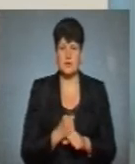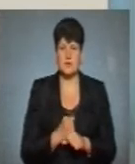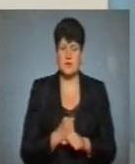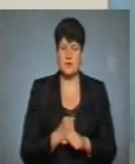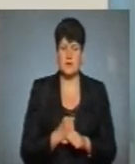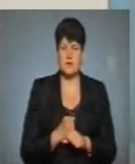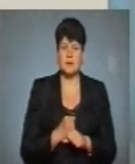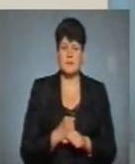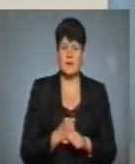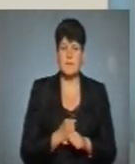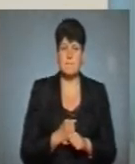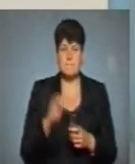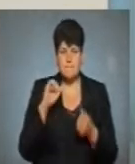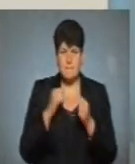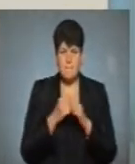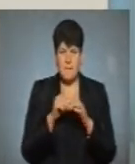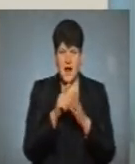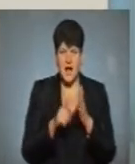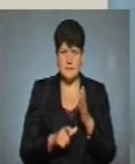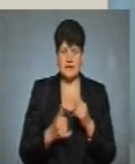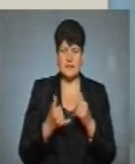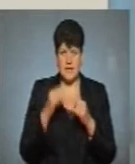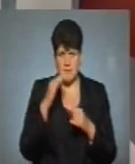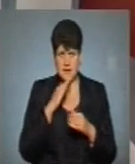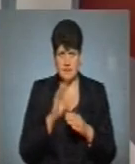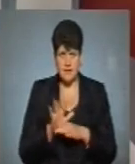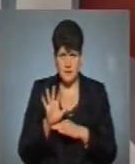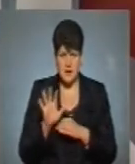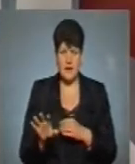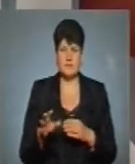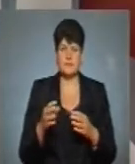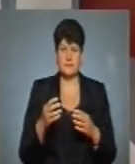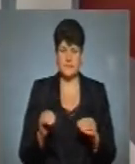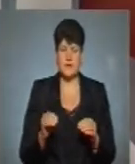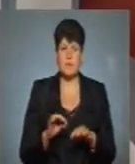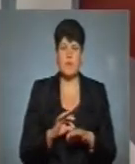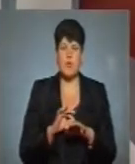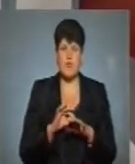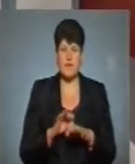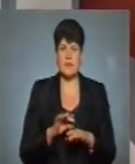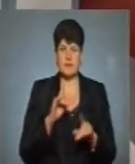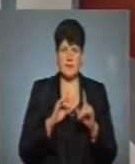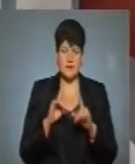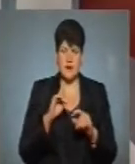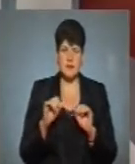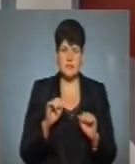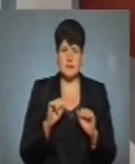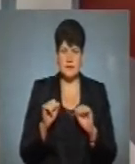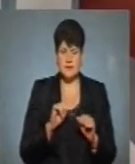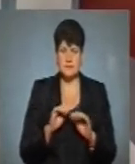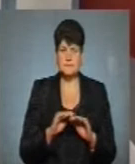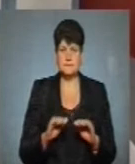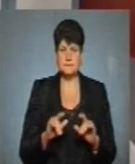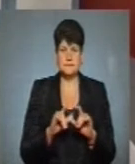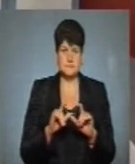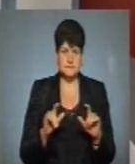підготовлена пам'ятка для батьків, вона їм направлена. Відповідно, проведена нарада з керівниками дошкільних